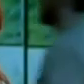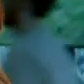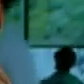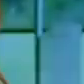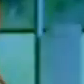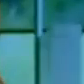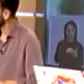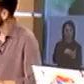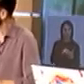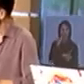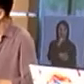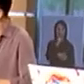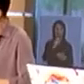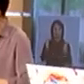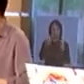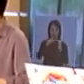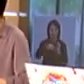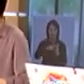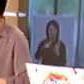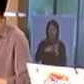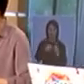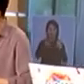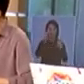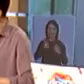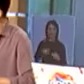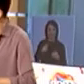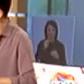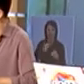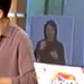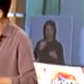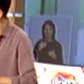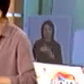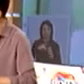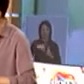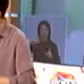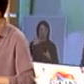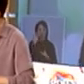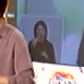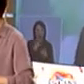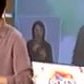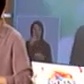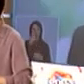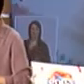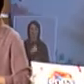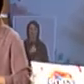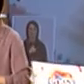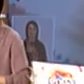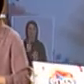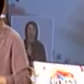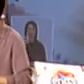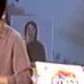მაგრამ ვისაც ავირჩევთ ჩვენ პარლამენტში, ამ პარლამენტის ყველა წევრი მიიღებს მონაწილეობას